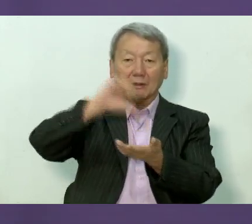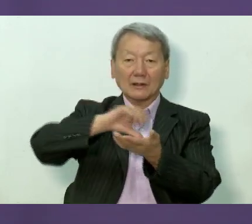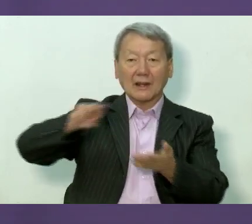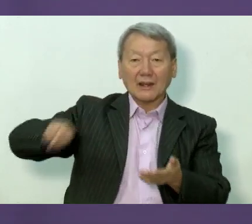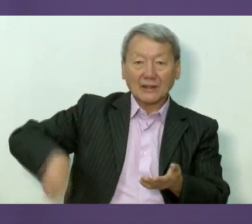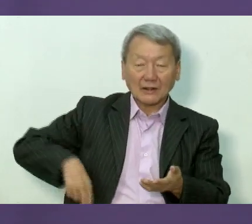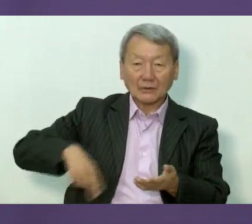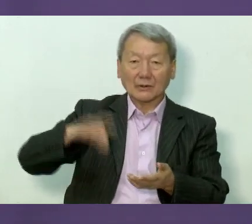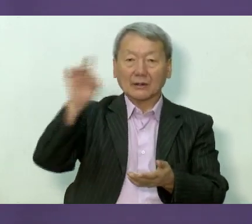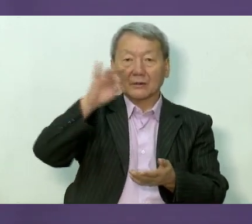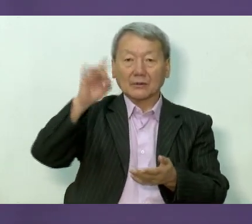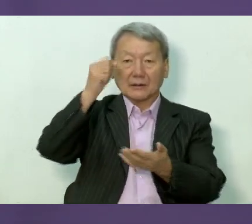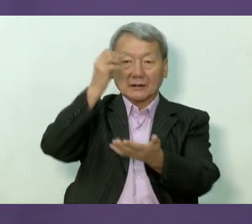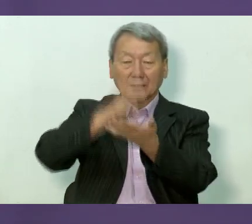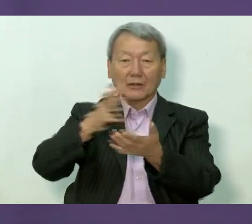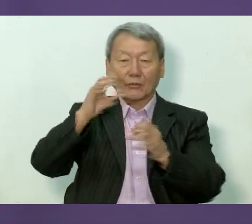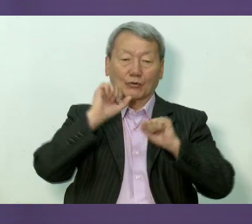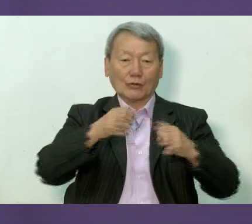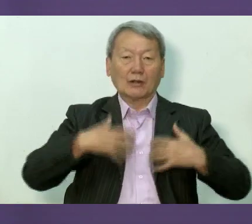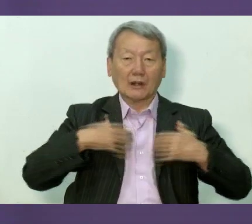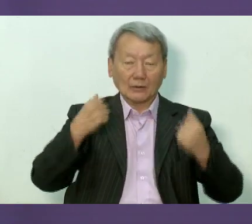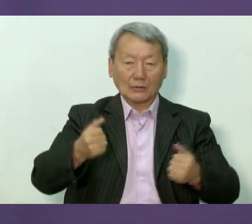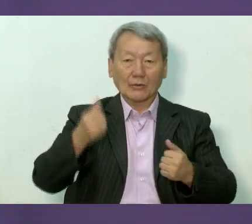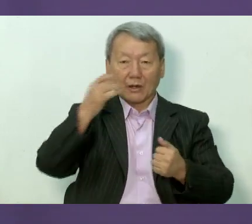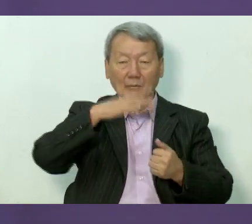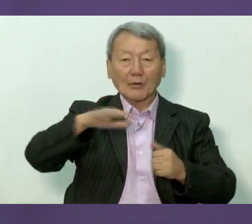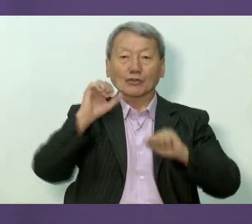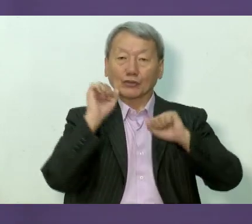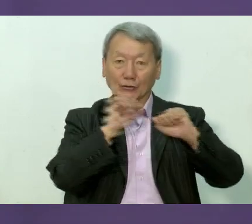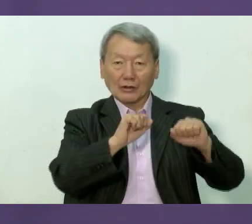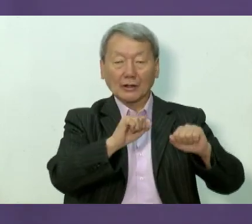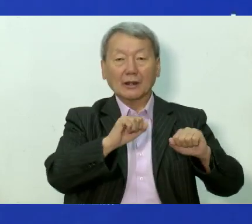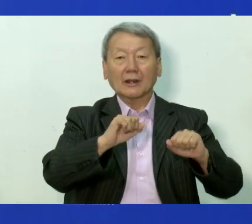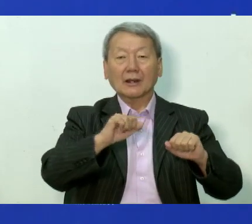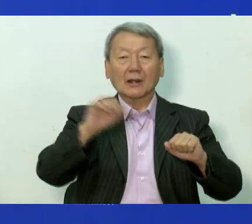Корректор А.Кулакова